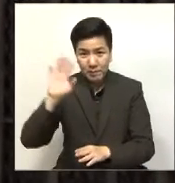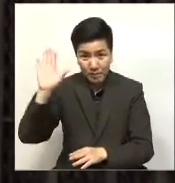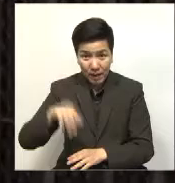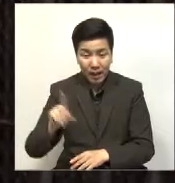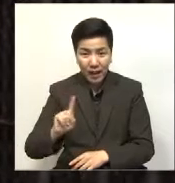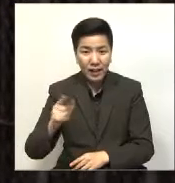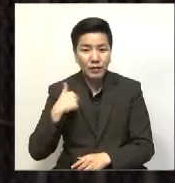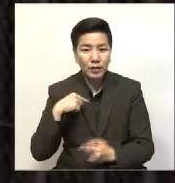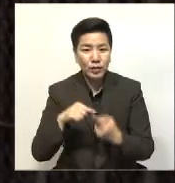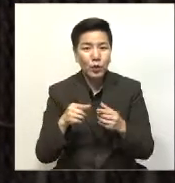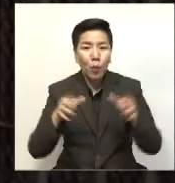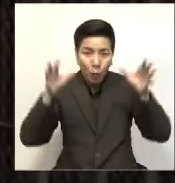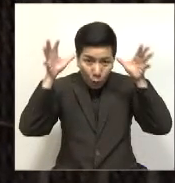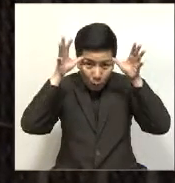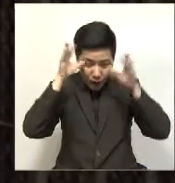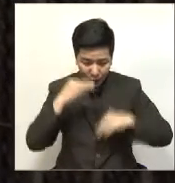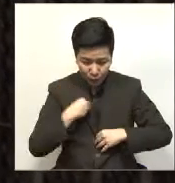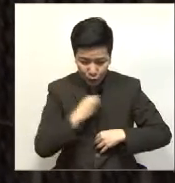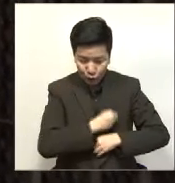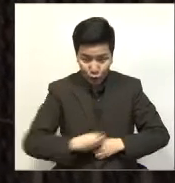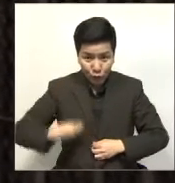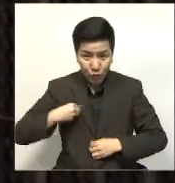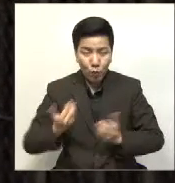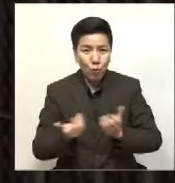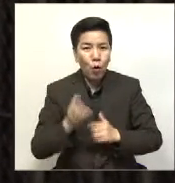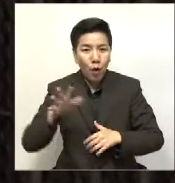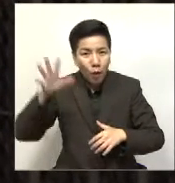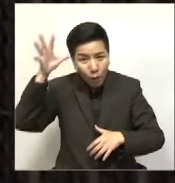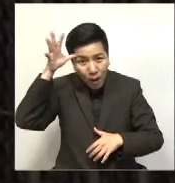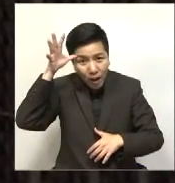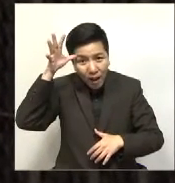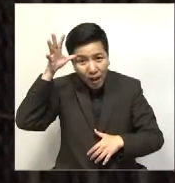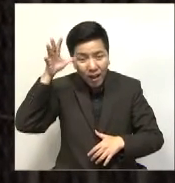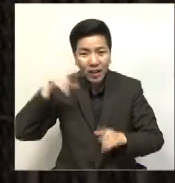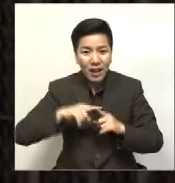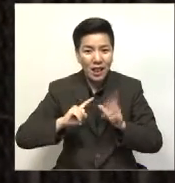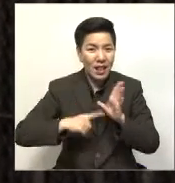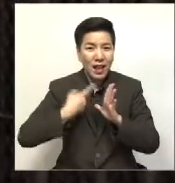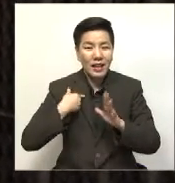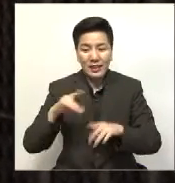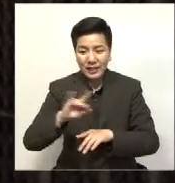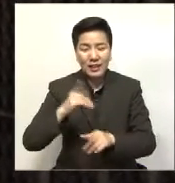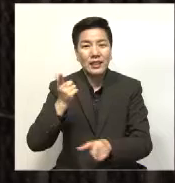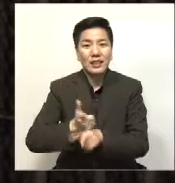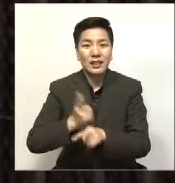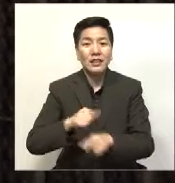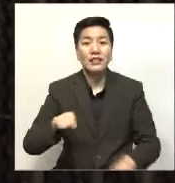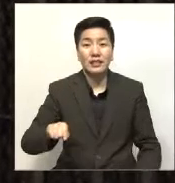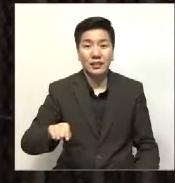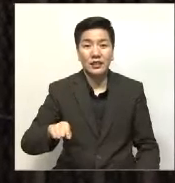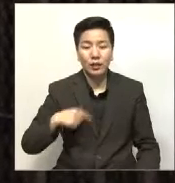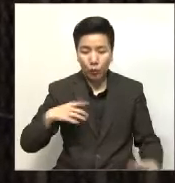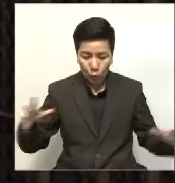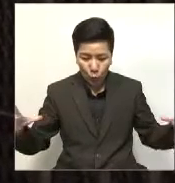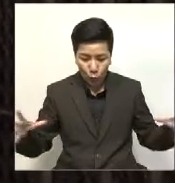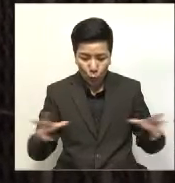จะมีกลุ่มกวางดาวซึ่งเป็นลูกหลานของกวางชนิดแรกๆที่เลี้ยงในสวนสัตว์ดุสิตนะครับเราก็จะม